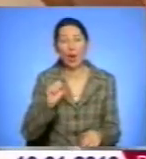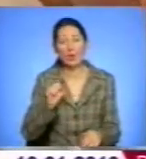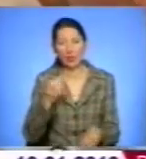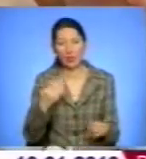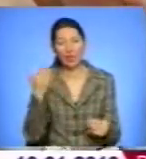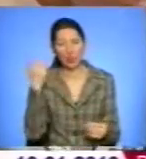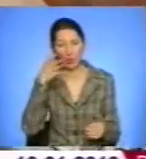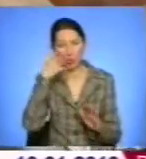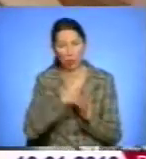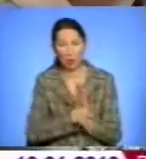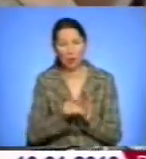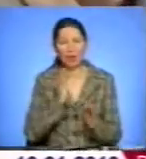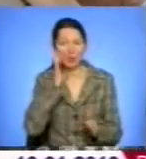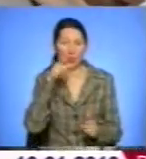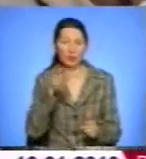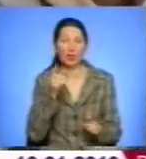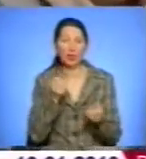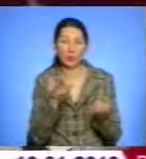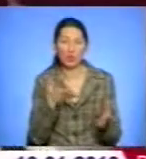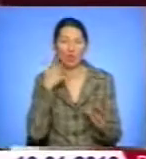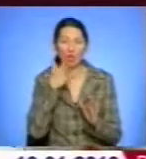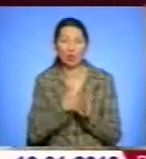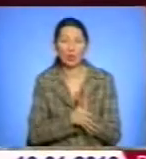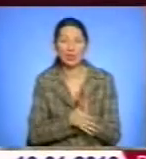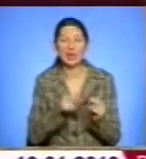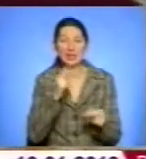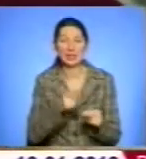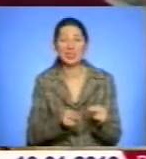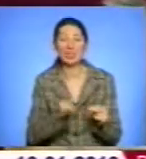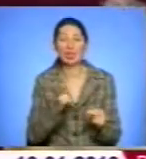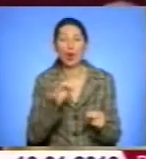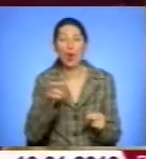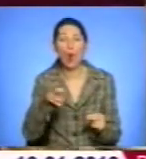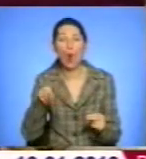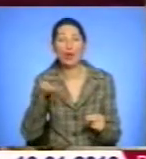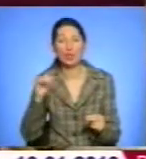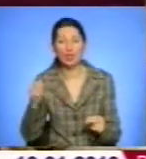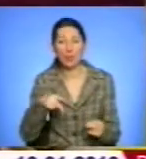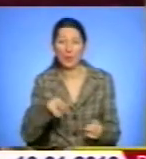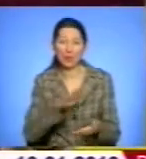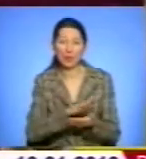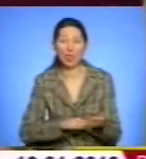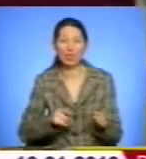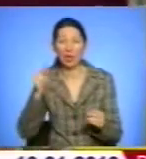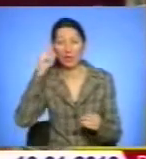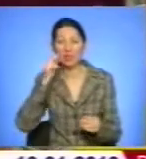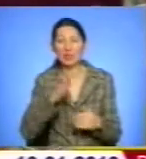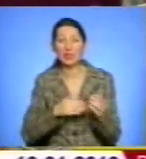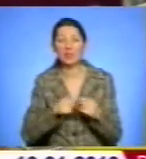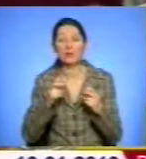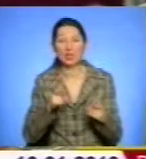зрозуміли, тому і мрії в них прості і зрозумілі. Закінчити коледж, піти далі вчитися на